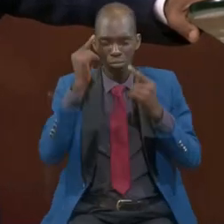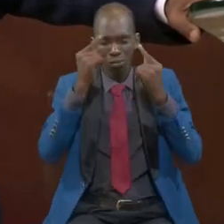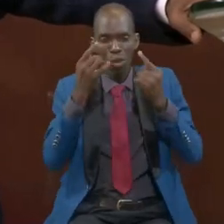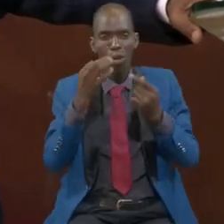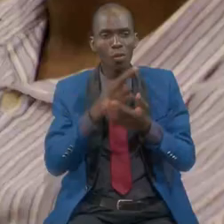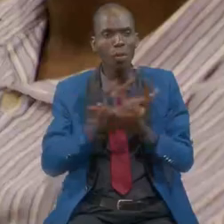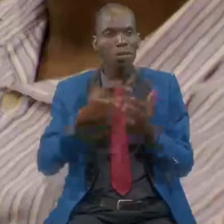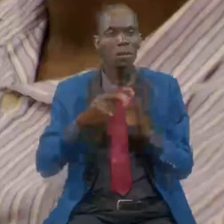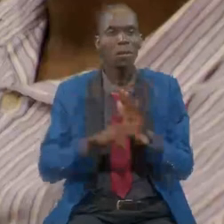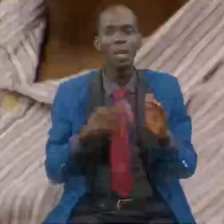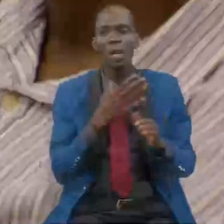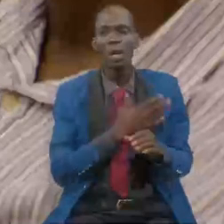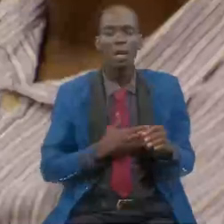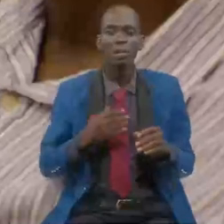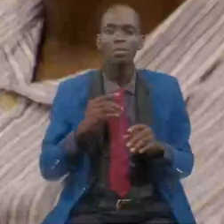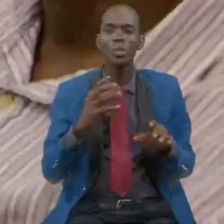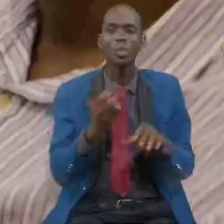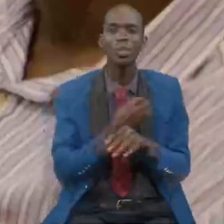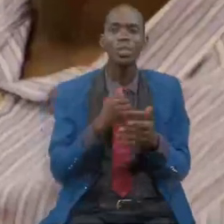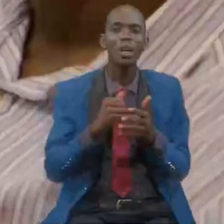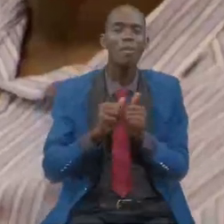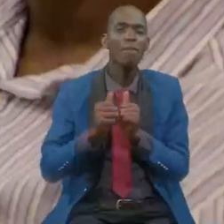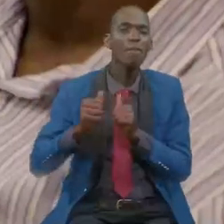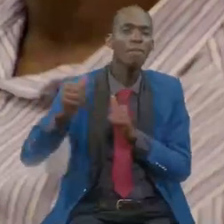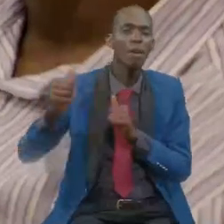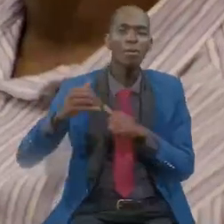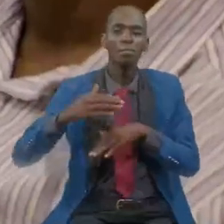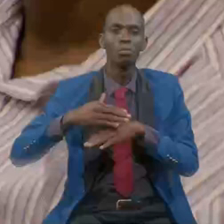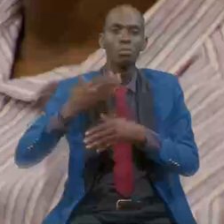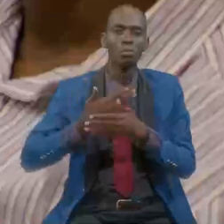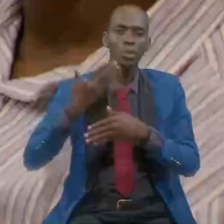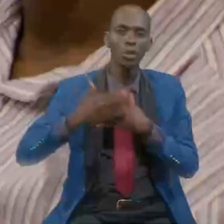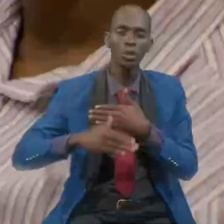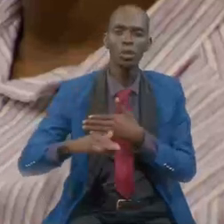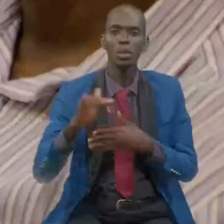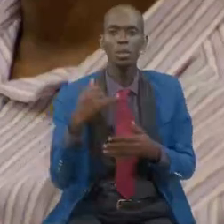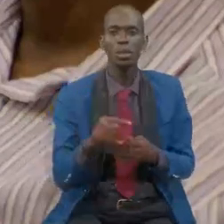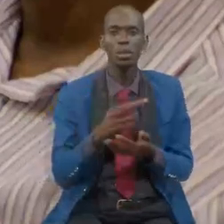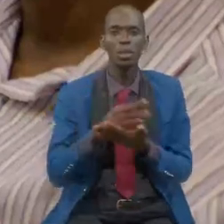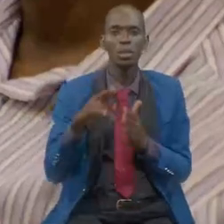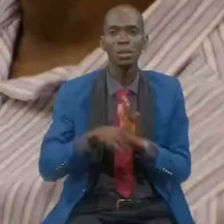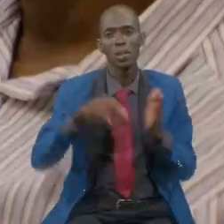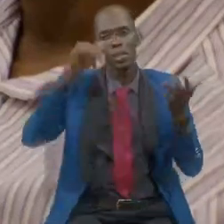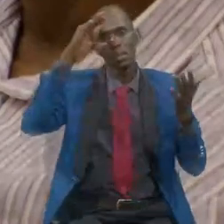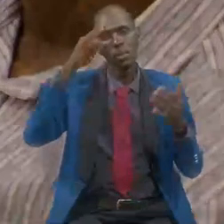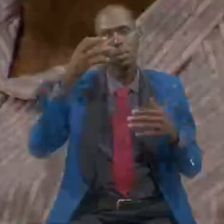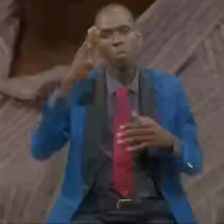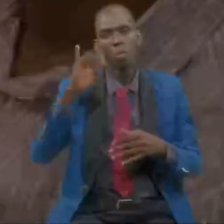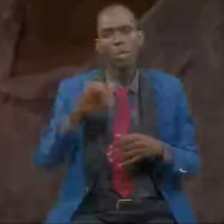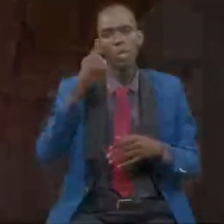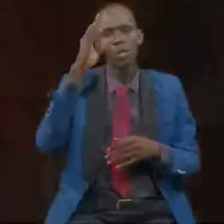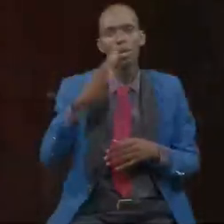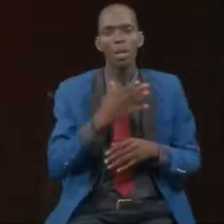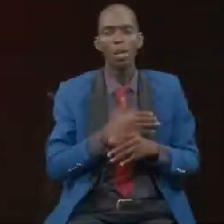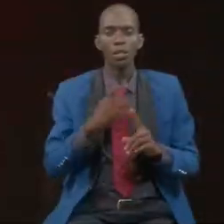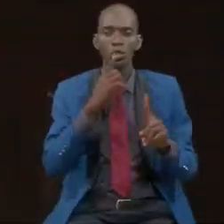c'est loin. C'est loin, c'est loin de la justice que Dieu espère.